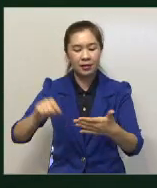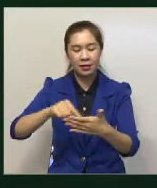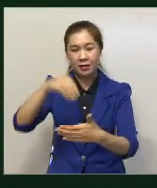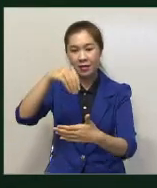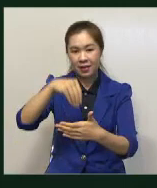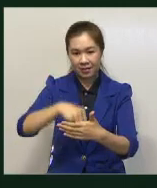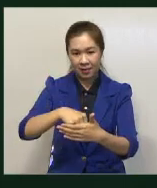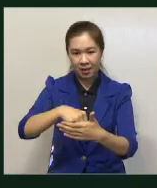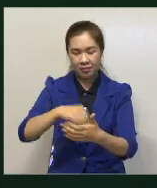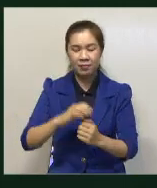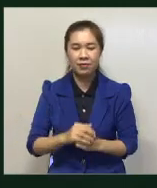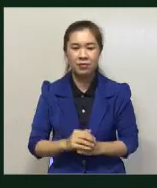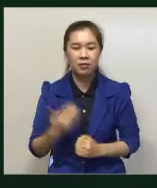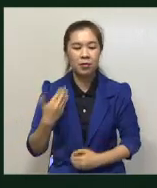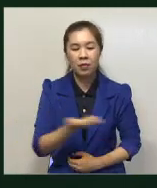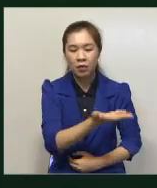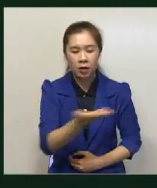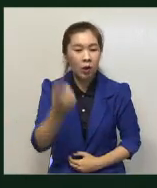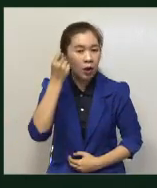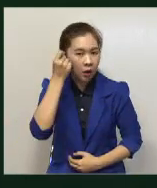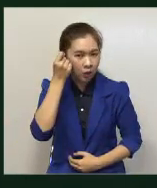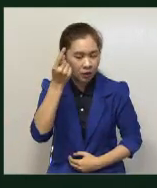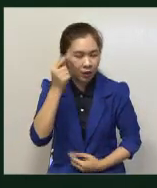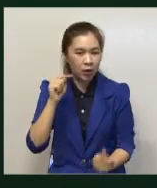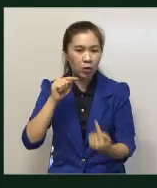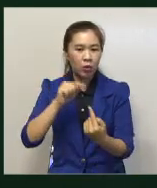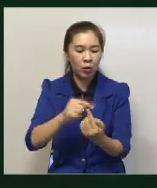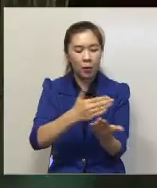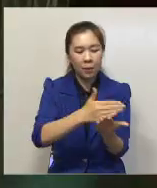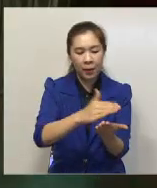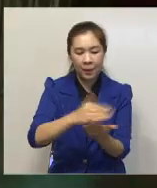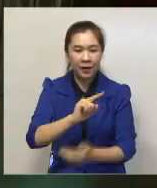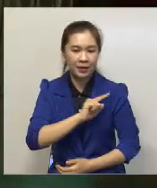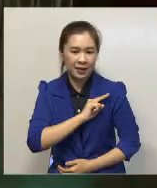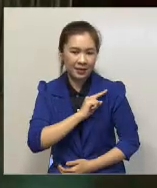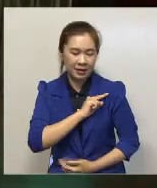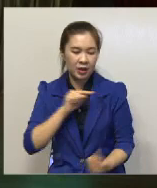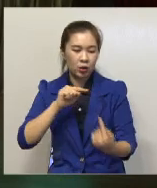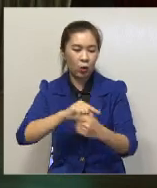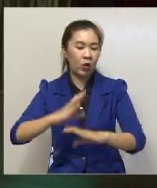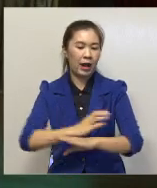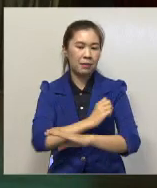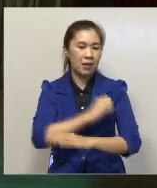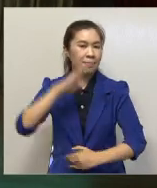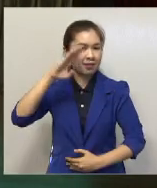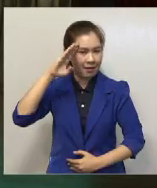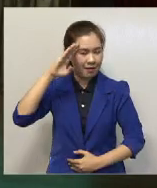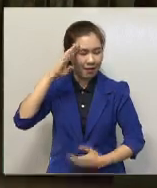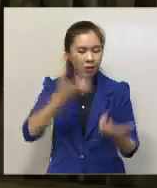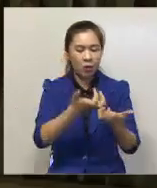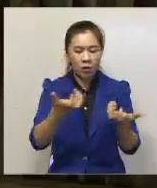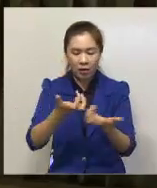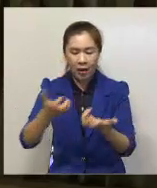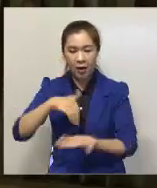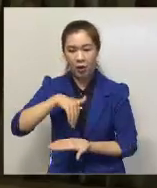ได้เน้นย้ำให้ผู้บังคับหน่วยทำความเข้าใจกับกำลังพลในการแยกแยะหน้าที่ระหว่างทหารกับการเมืองวางตัวเป็นกลางและ